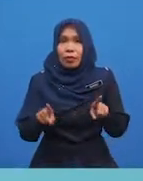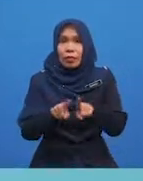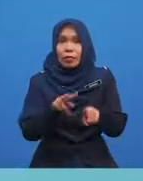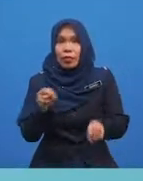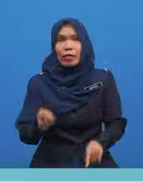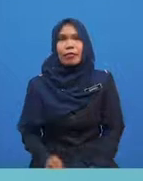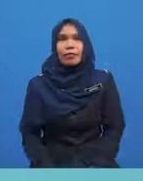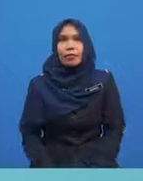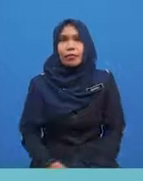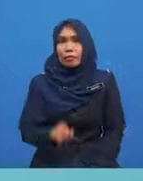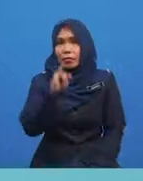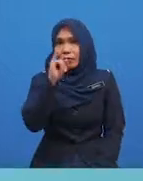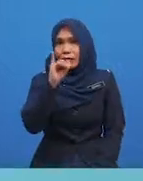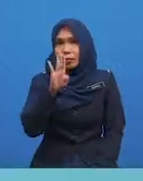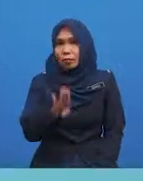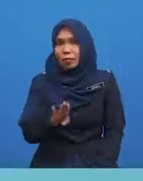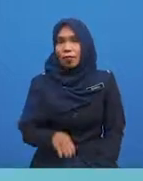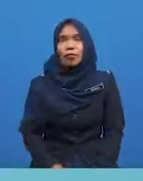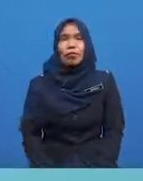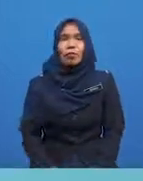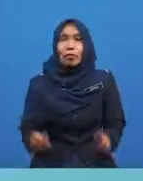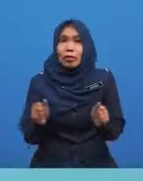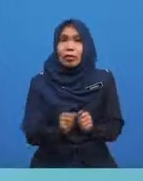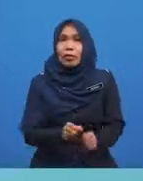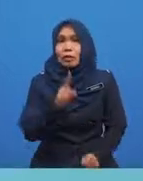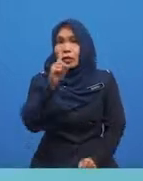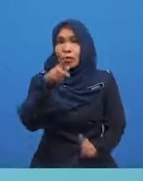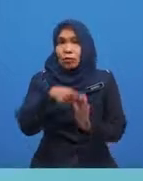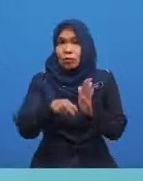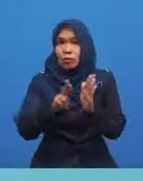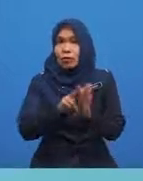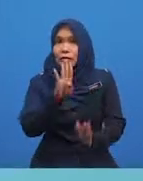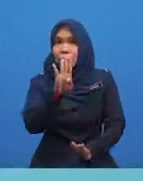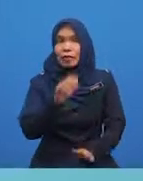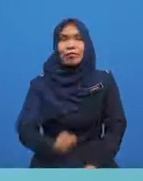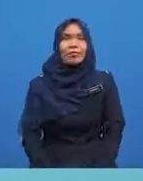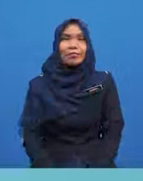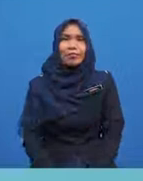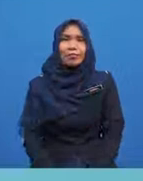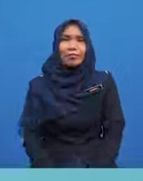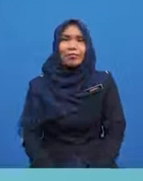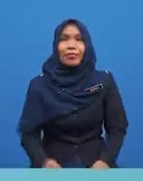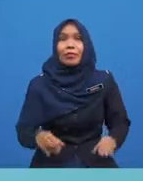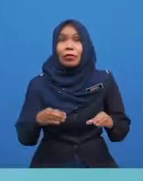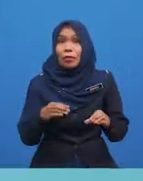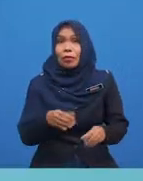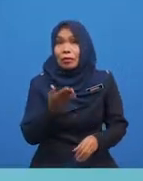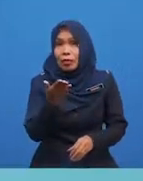suku dengan 1/4 sebenarnya? Cuba kamu